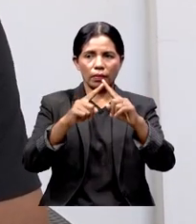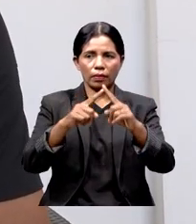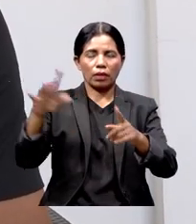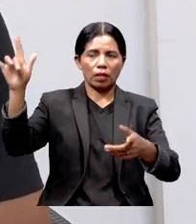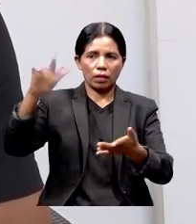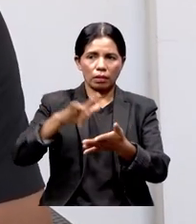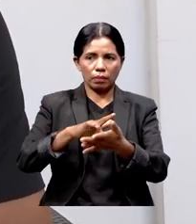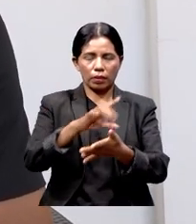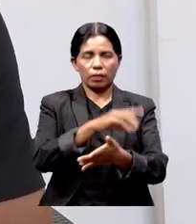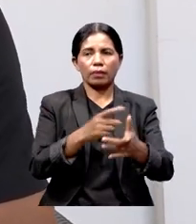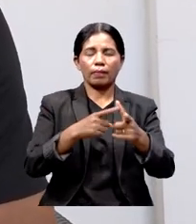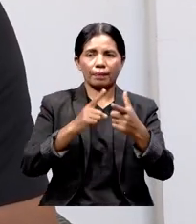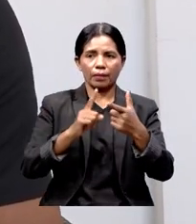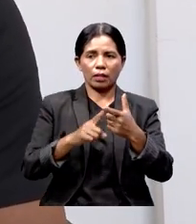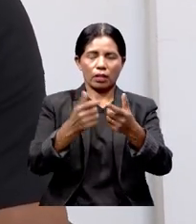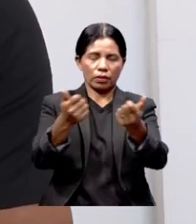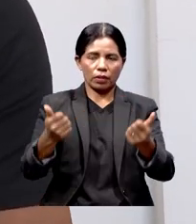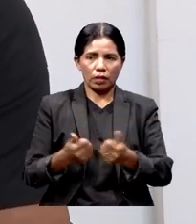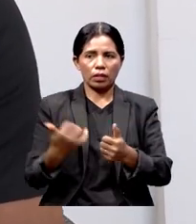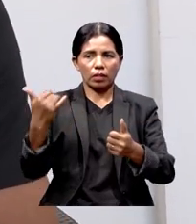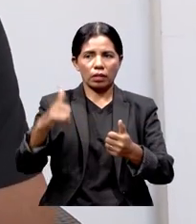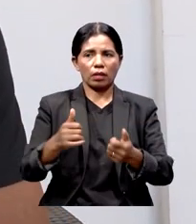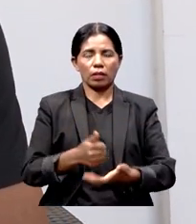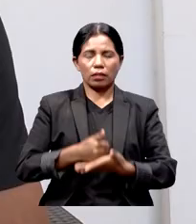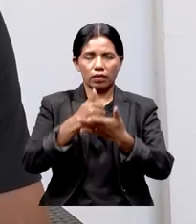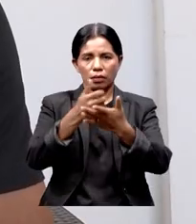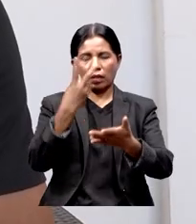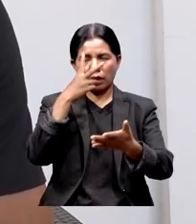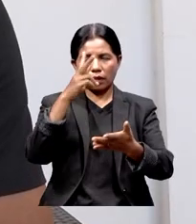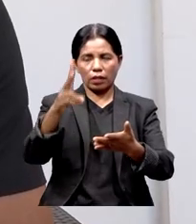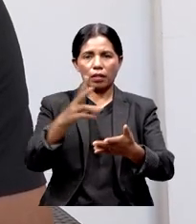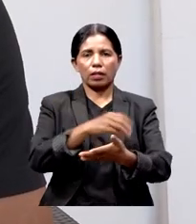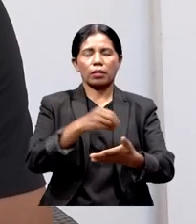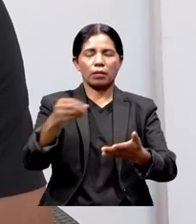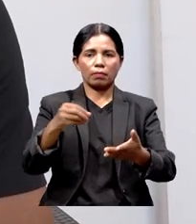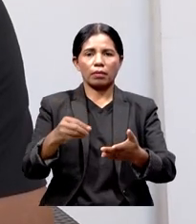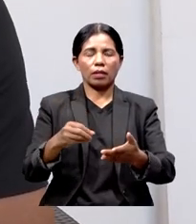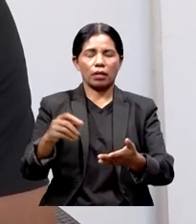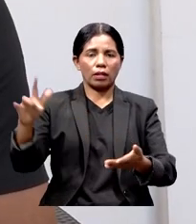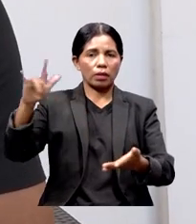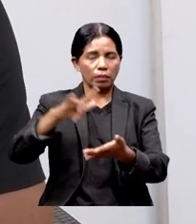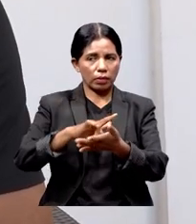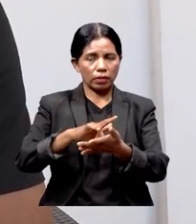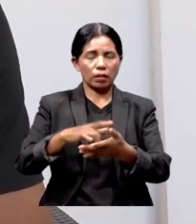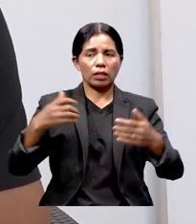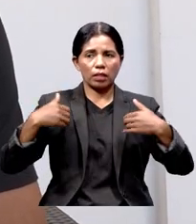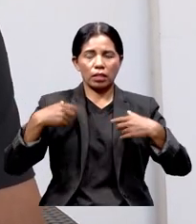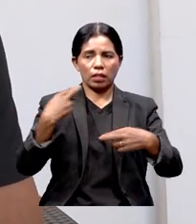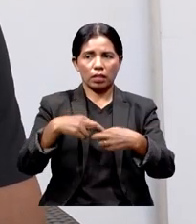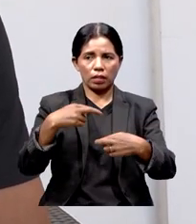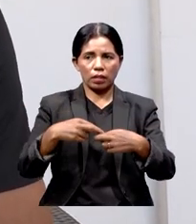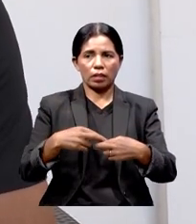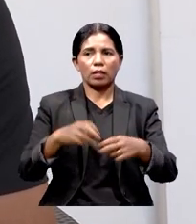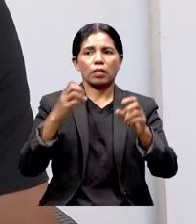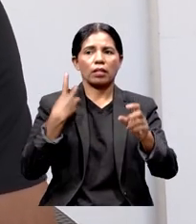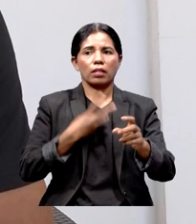aeroportu ba autoridade sira nebe mak tau matam ba safety nia kata ya risku no, ne